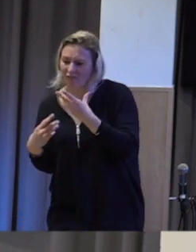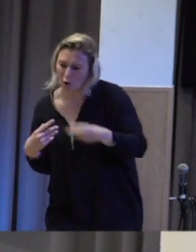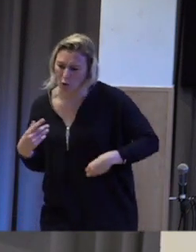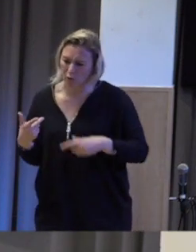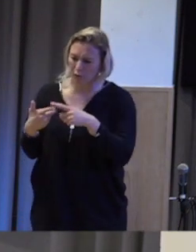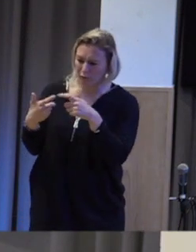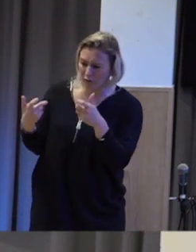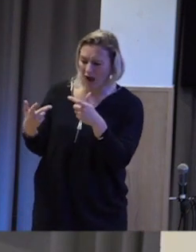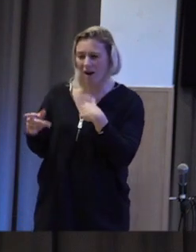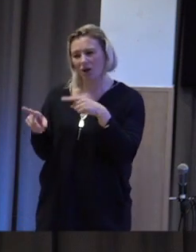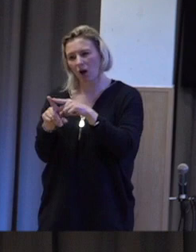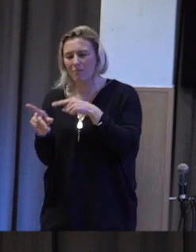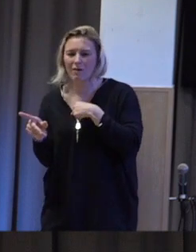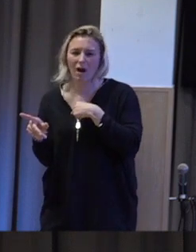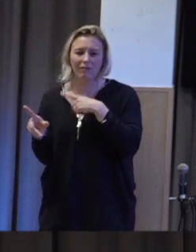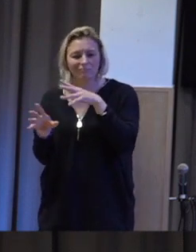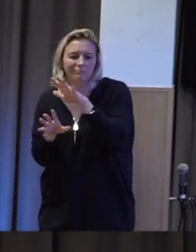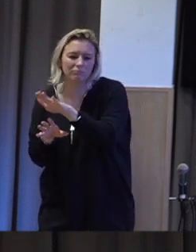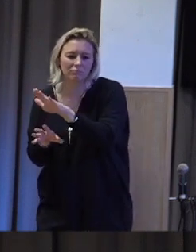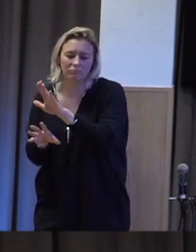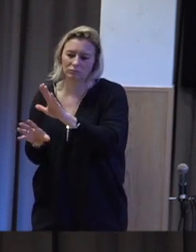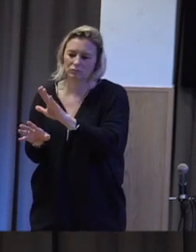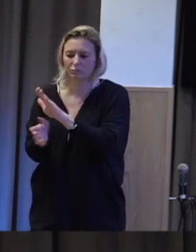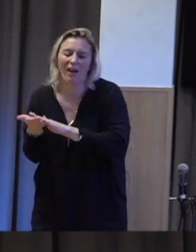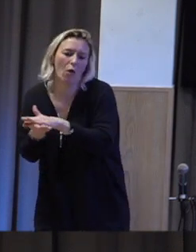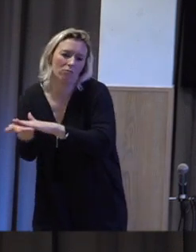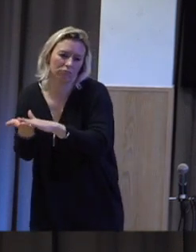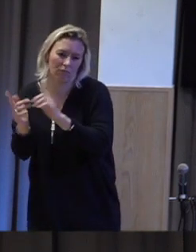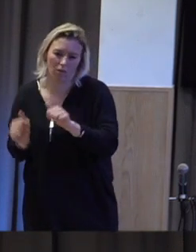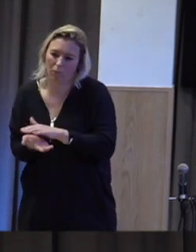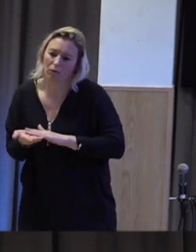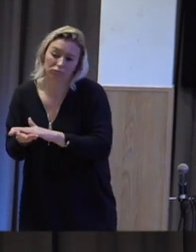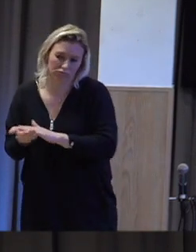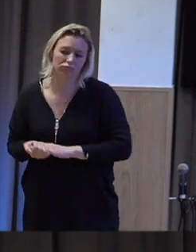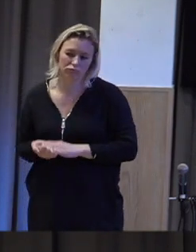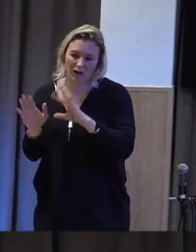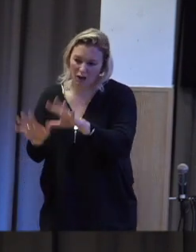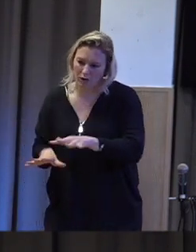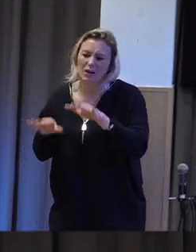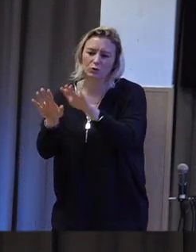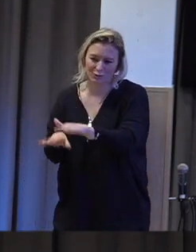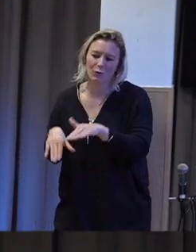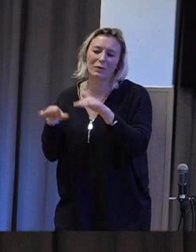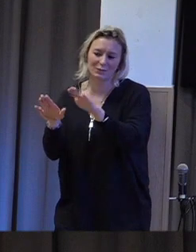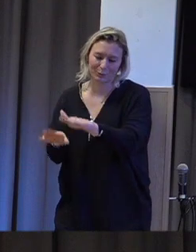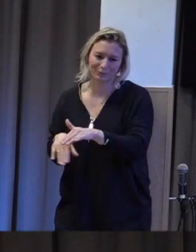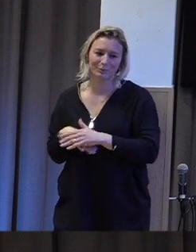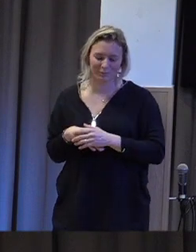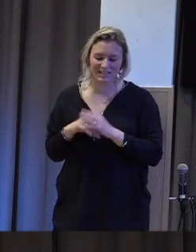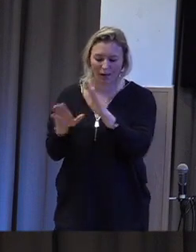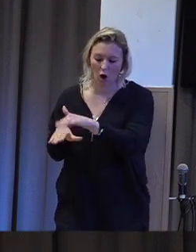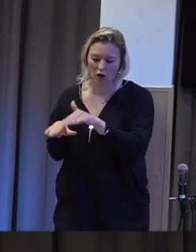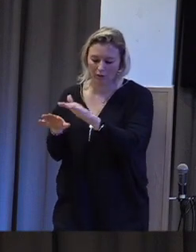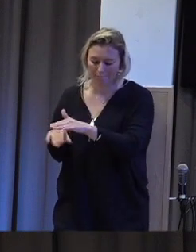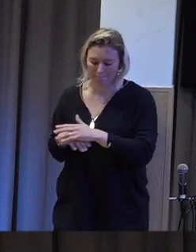avec indulgence. Ça fait beaucoup. Être ému de compassion. Et